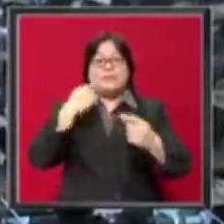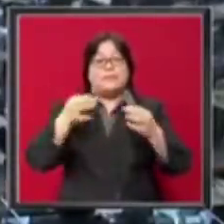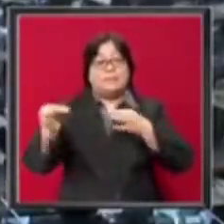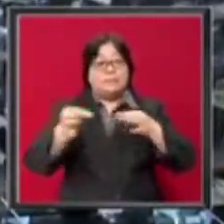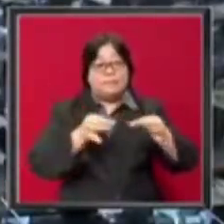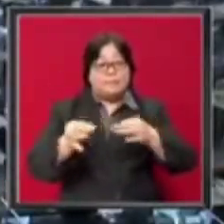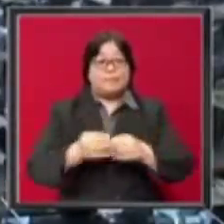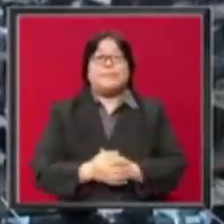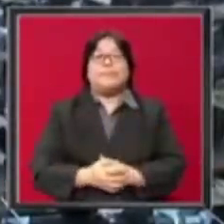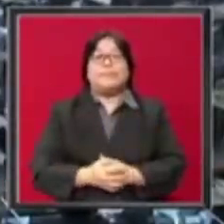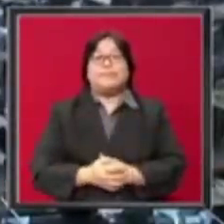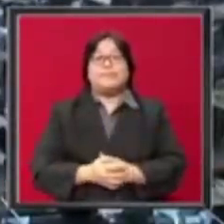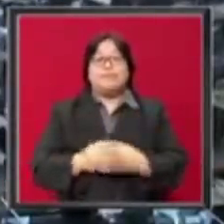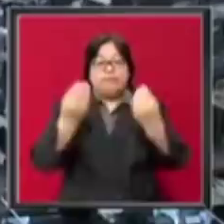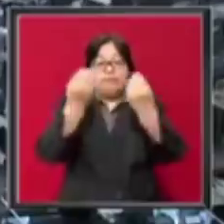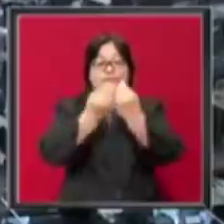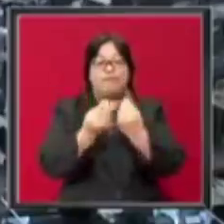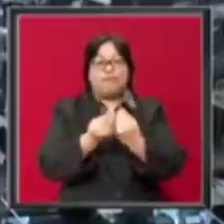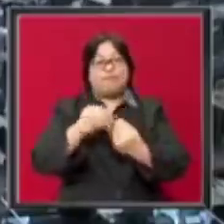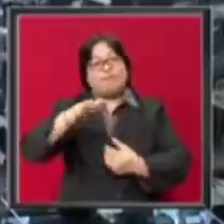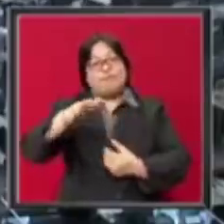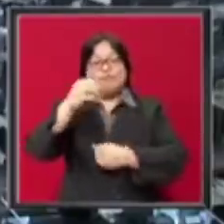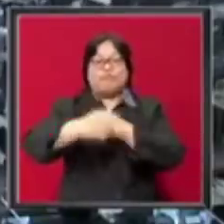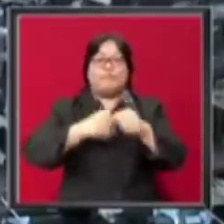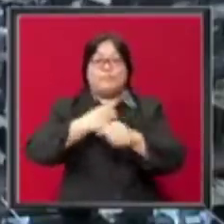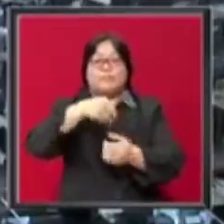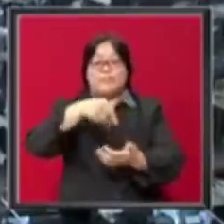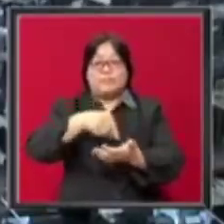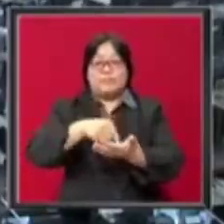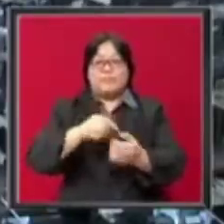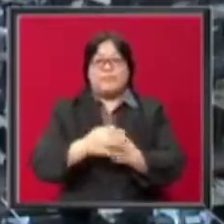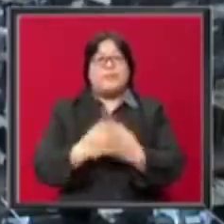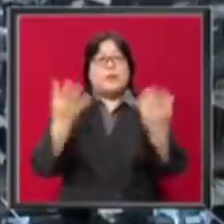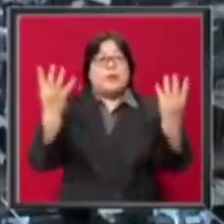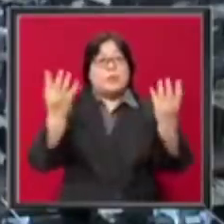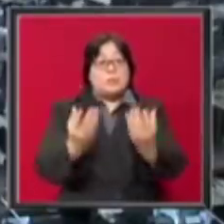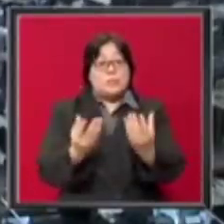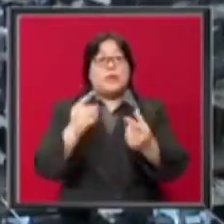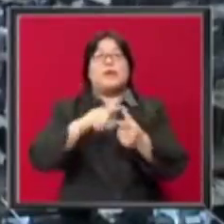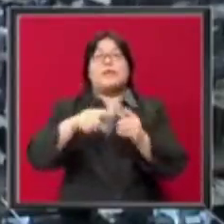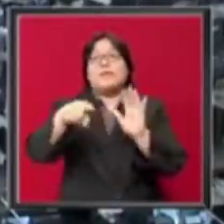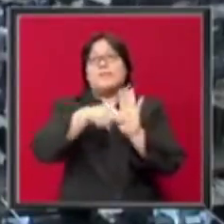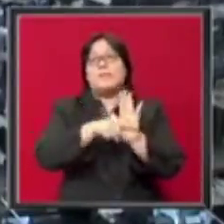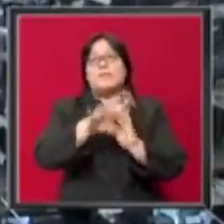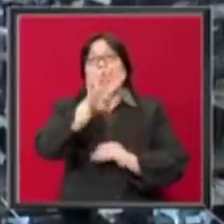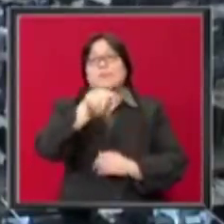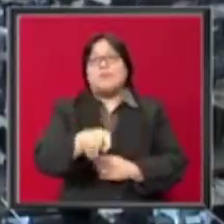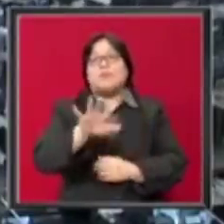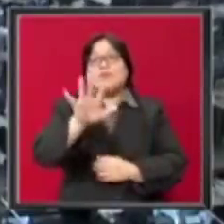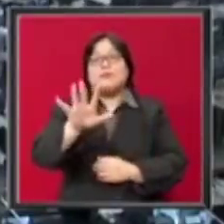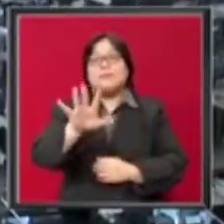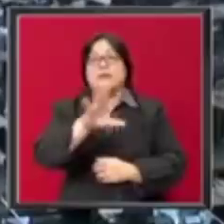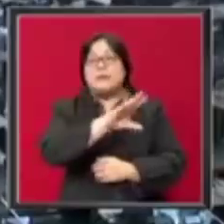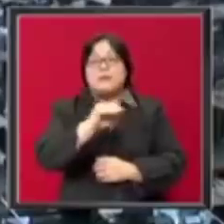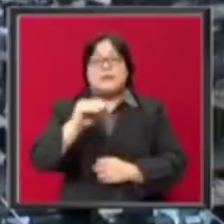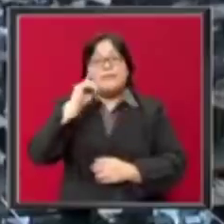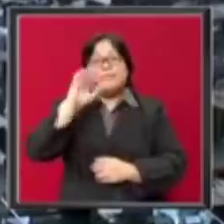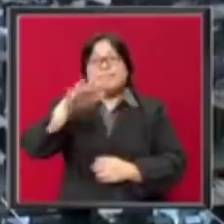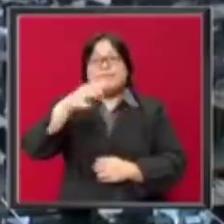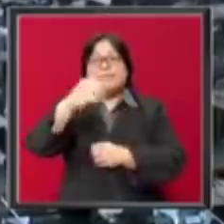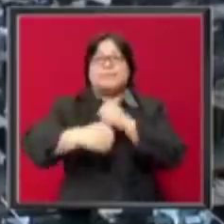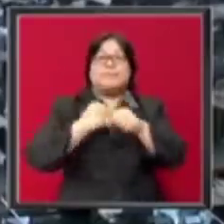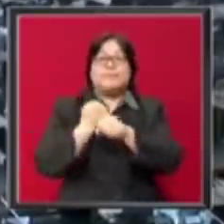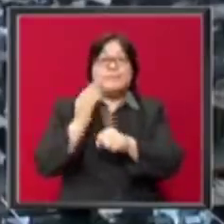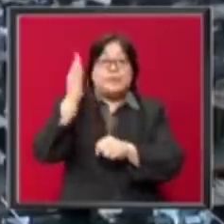bahawa purata pertumbuhan pada tahun ini ialah menguncup ataupun negatif 4.5 dan jangkaan